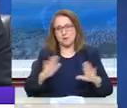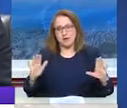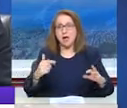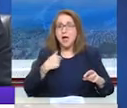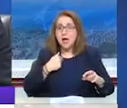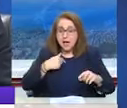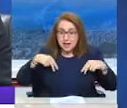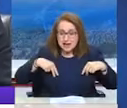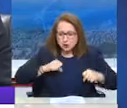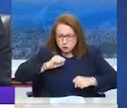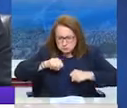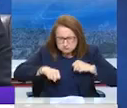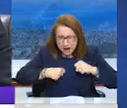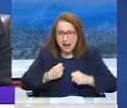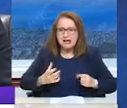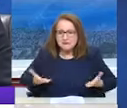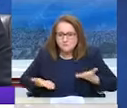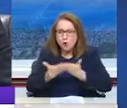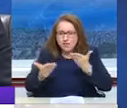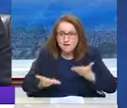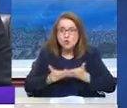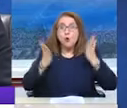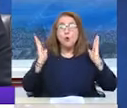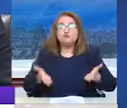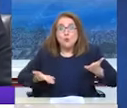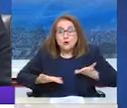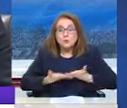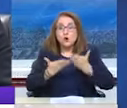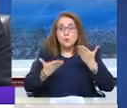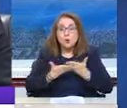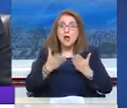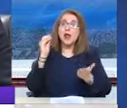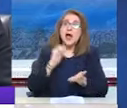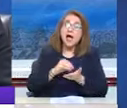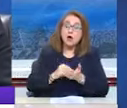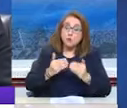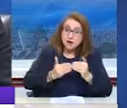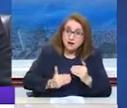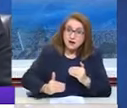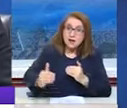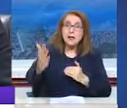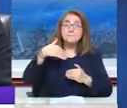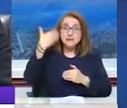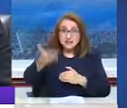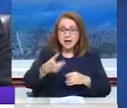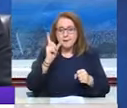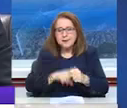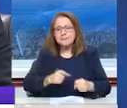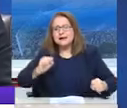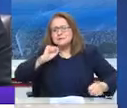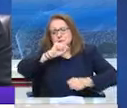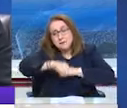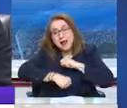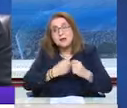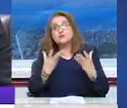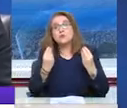δυνατά, αλλά μπροστά μας θα έχουμε μεγάλη προσπάθεια για να μπορούμε να επαναφέρουμε την οικονομία μας στην κατάσταση